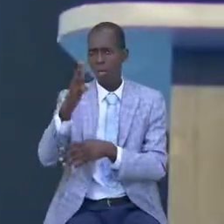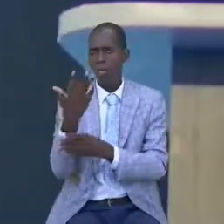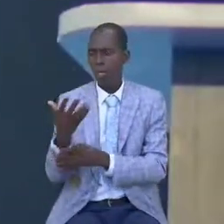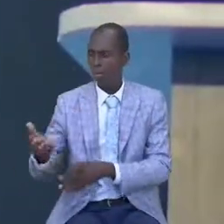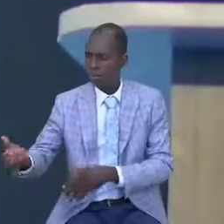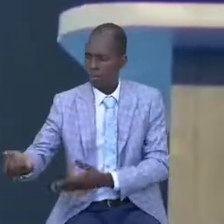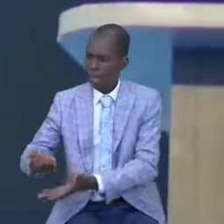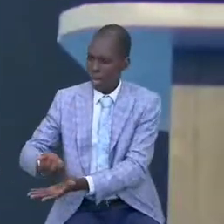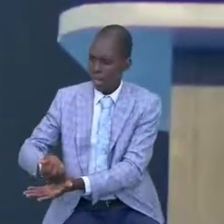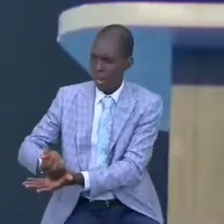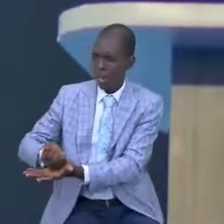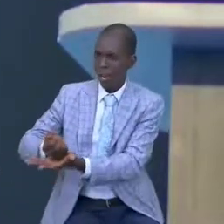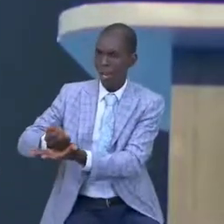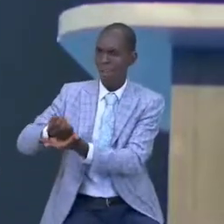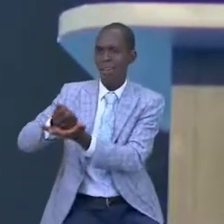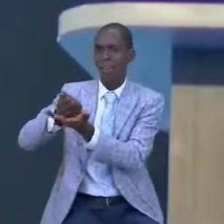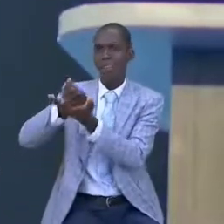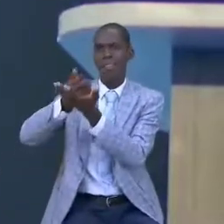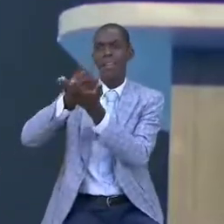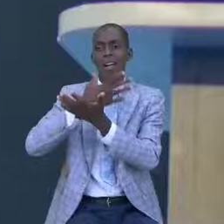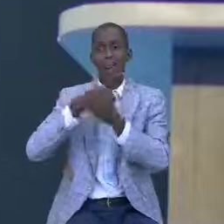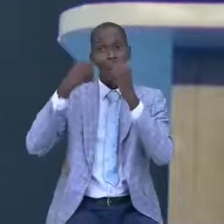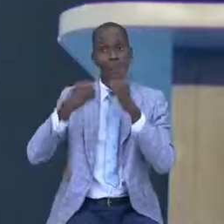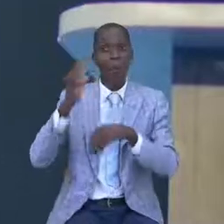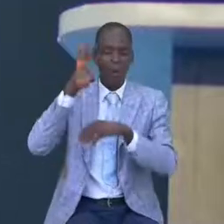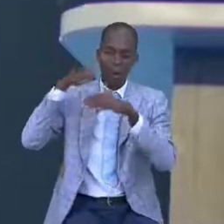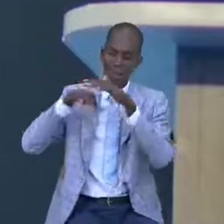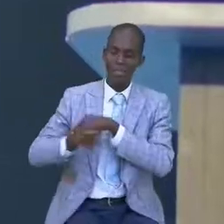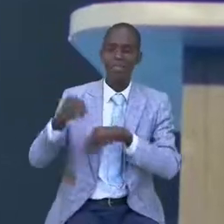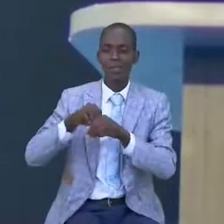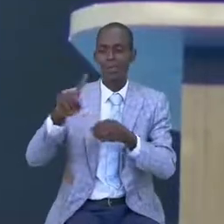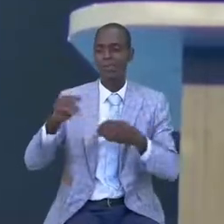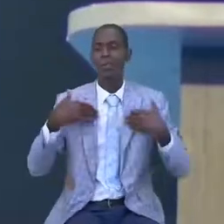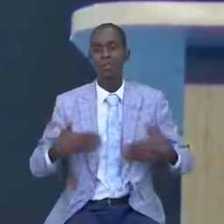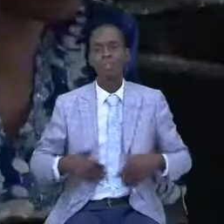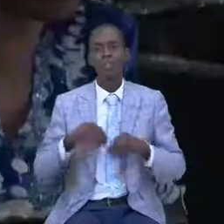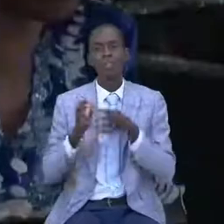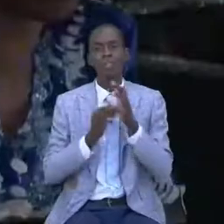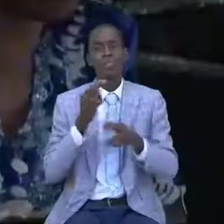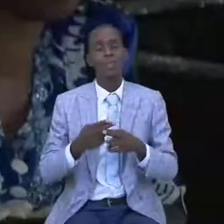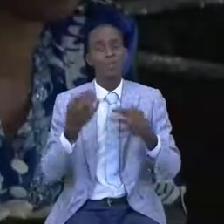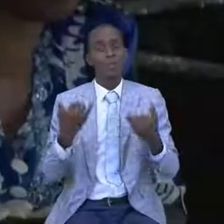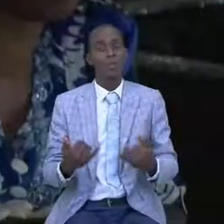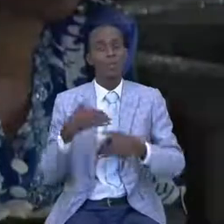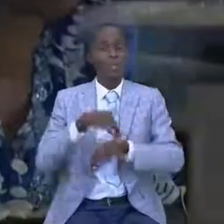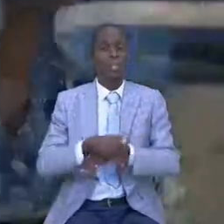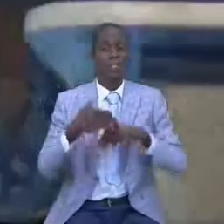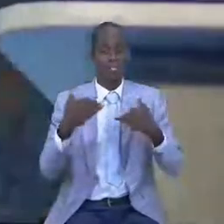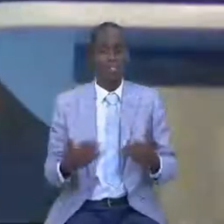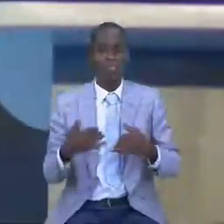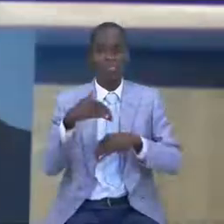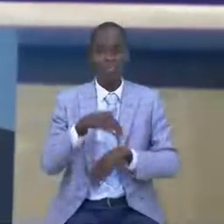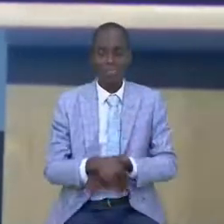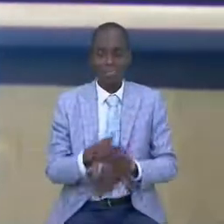quitte ici, alors vous allez tenir la personne et doucement vous soulevez la personne et la puissance,